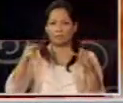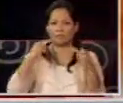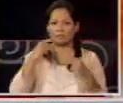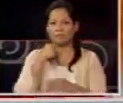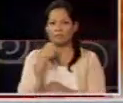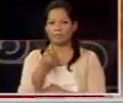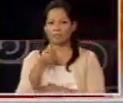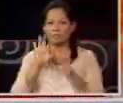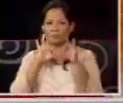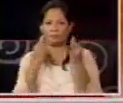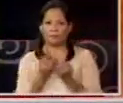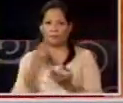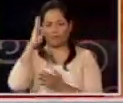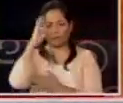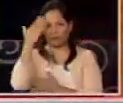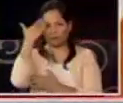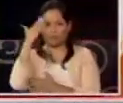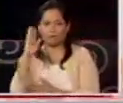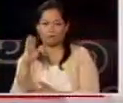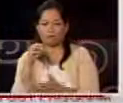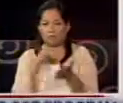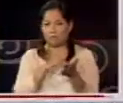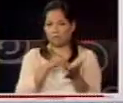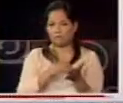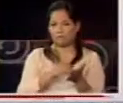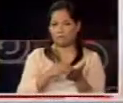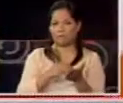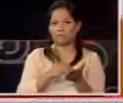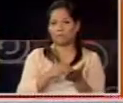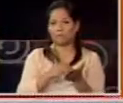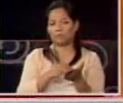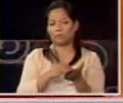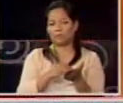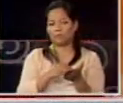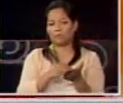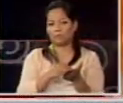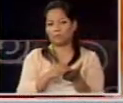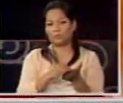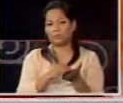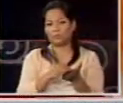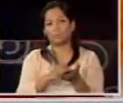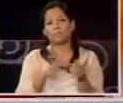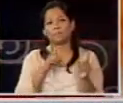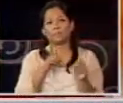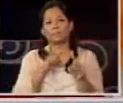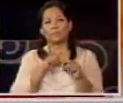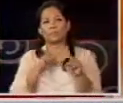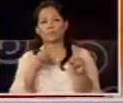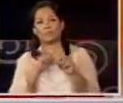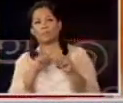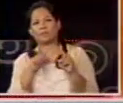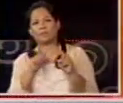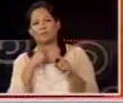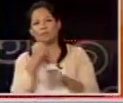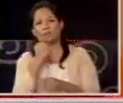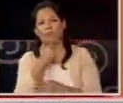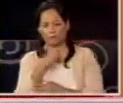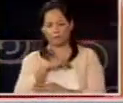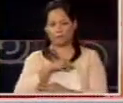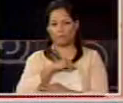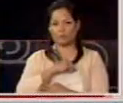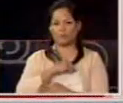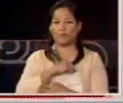Basa, pamilyang Basa, hindi namin alam na nakautang sila. Because by then, iba na yung majority owner. Nung